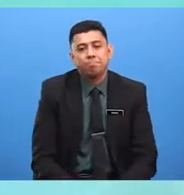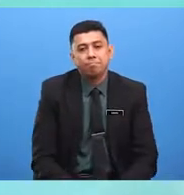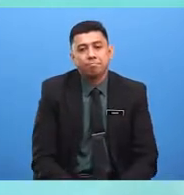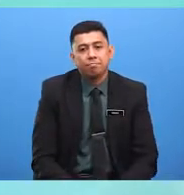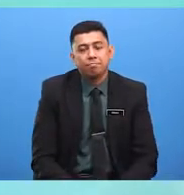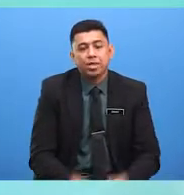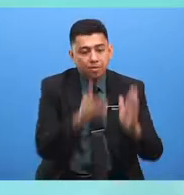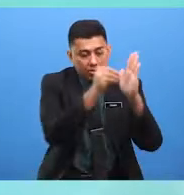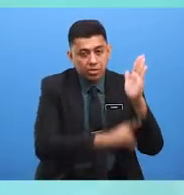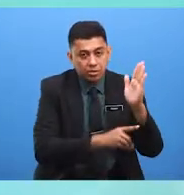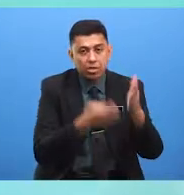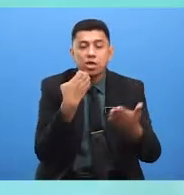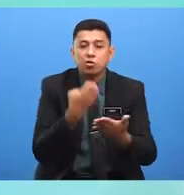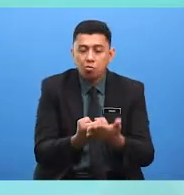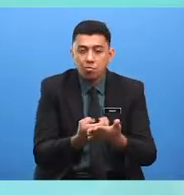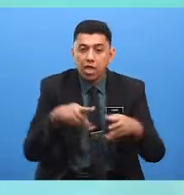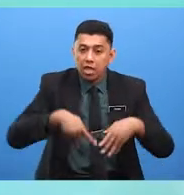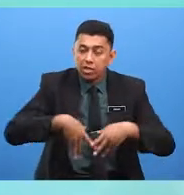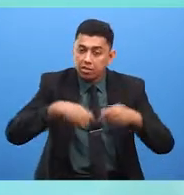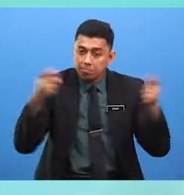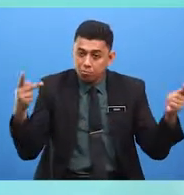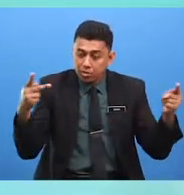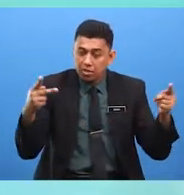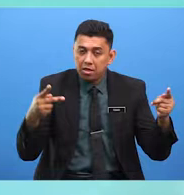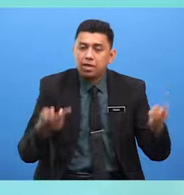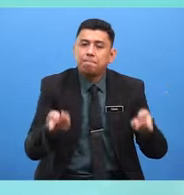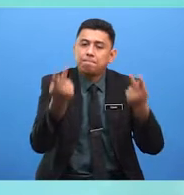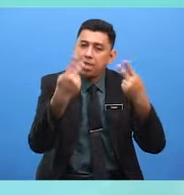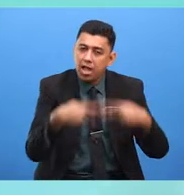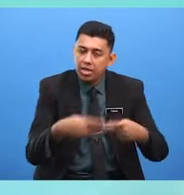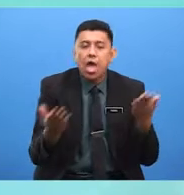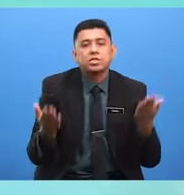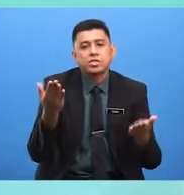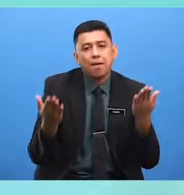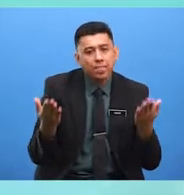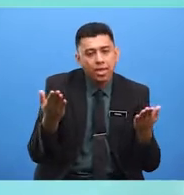kemacetan ekonomi dipulihkan dan ekonomi kembali stabil